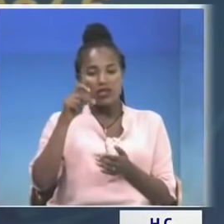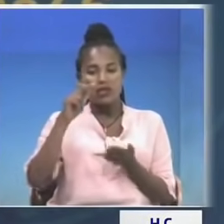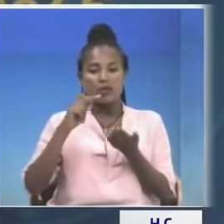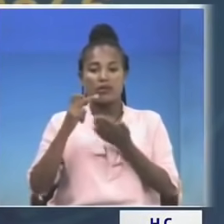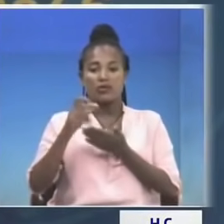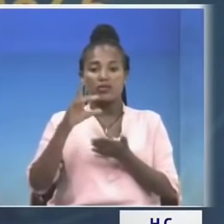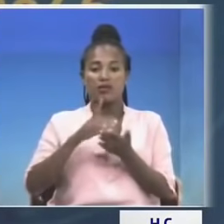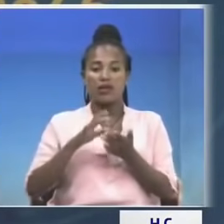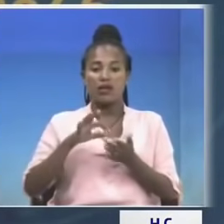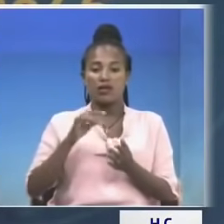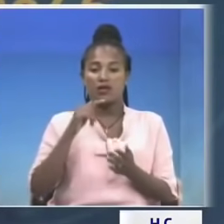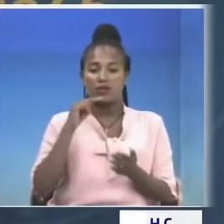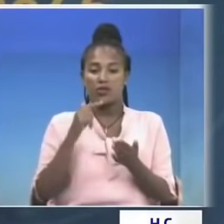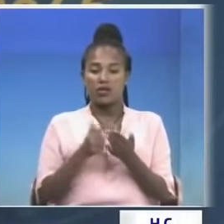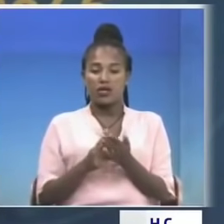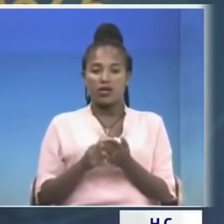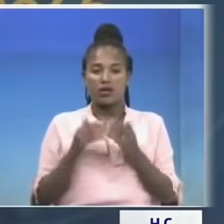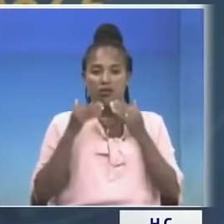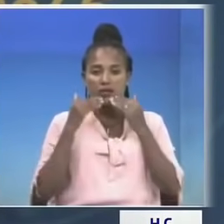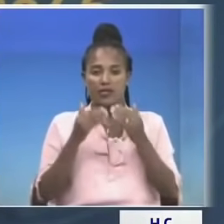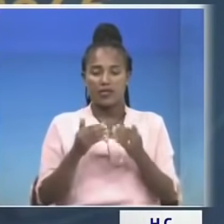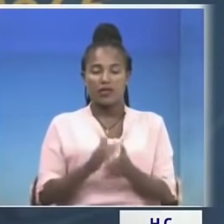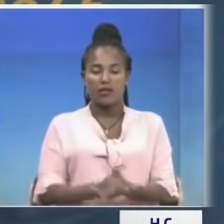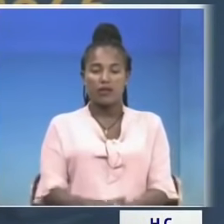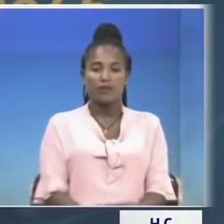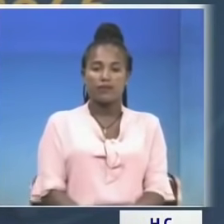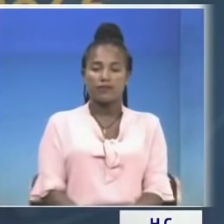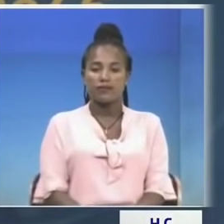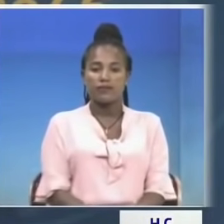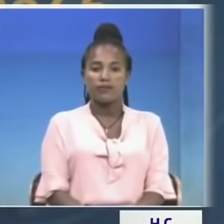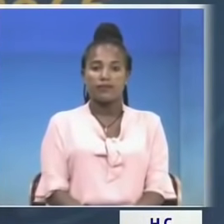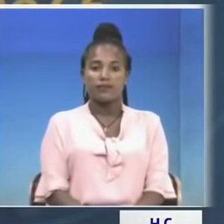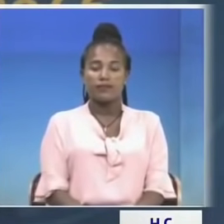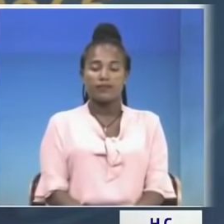ማርቆስ ከተማ ላደረስከን መረጃ አመሰግናለሁ። መልካም ጊዜ እመኛለሁ።